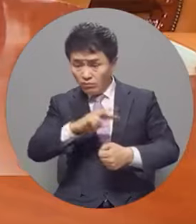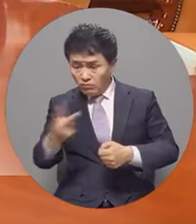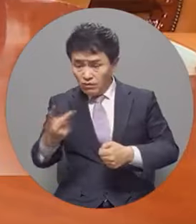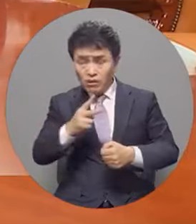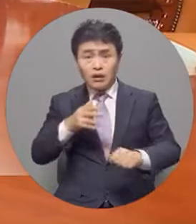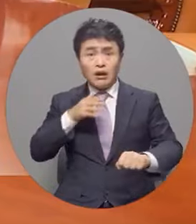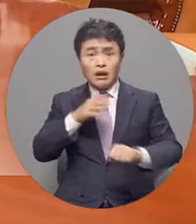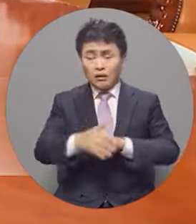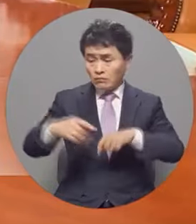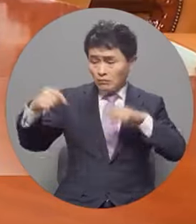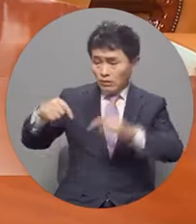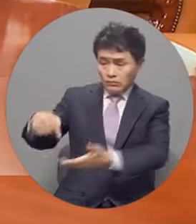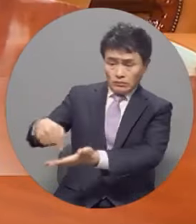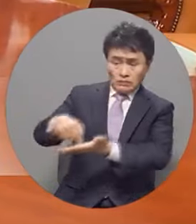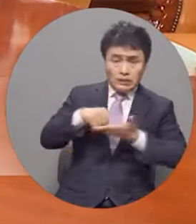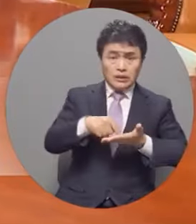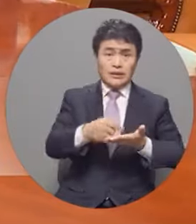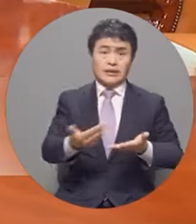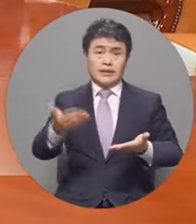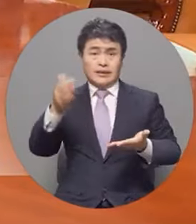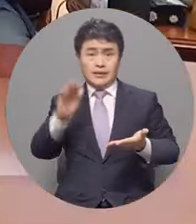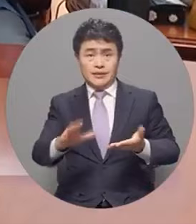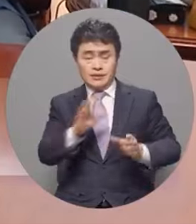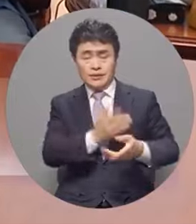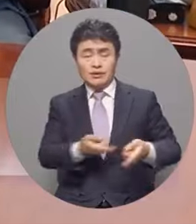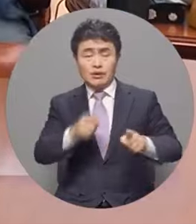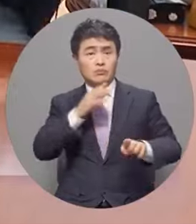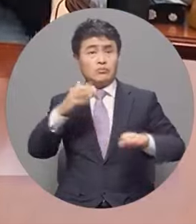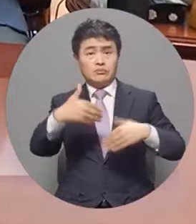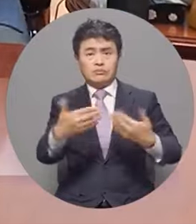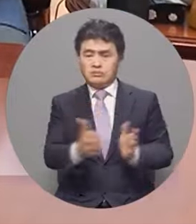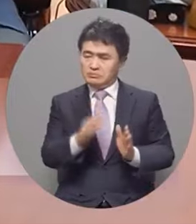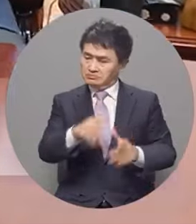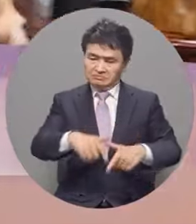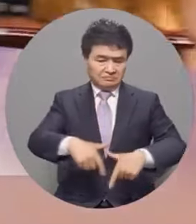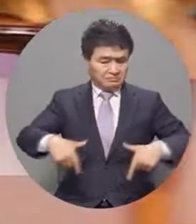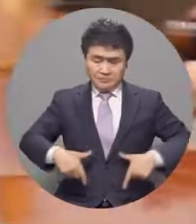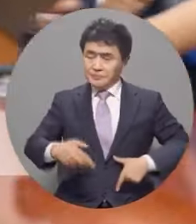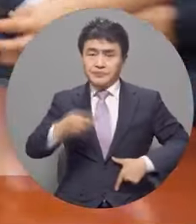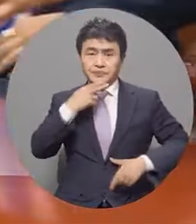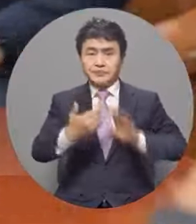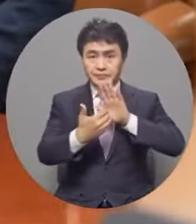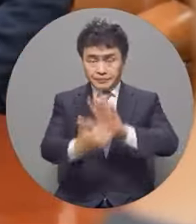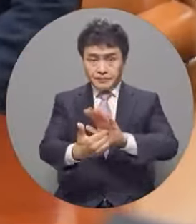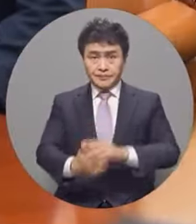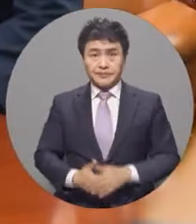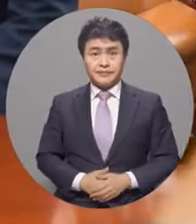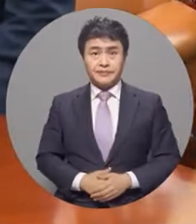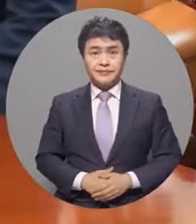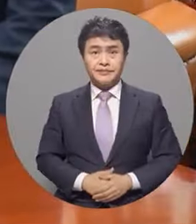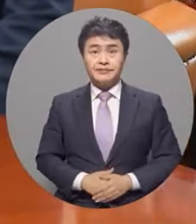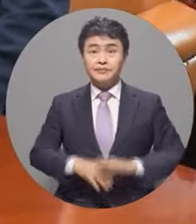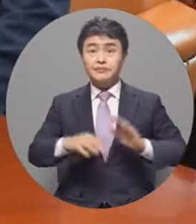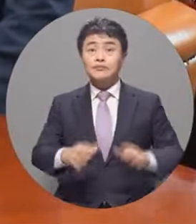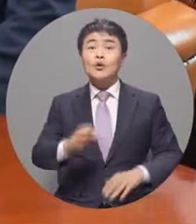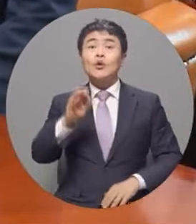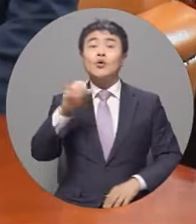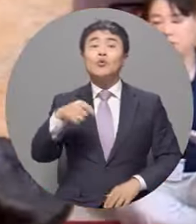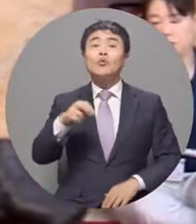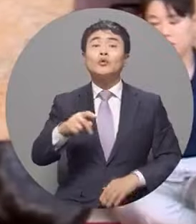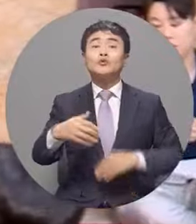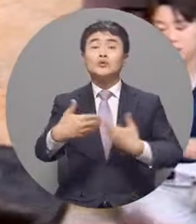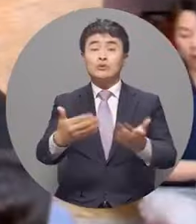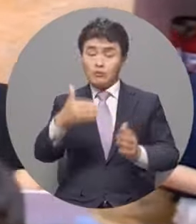등 타협안을 거듭 제시했지만 더불어민주당은 한치도 양보하지 않고 있다는 겁니다. 우원식